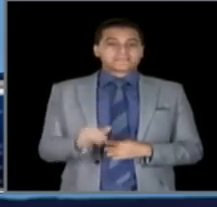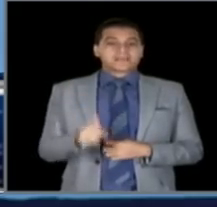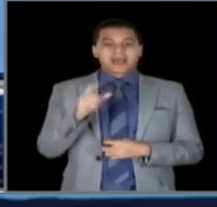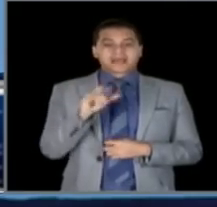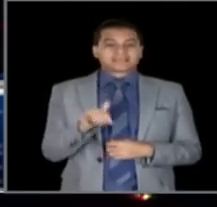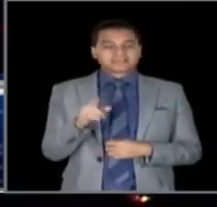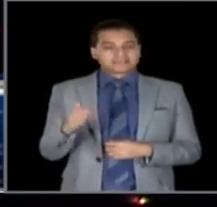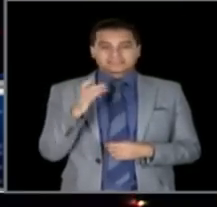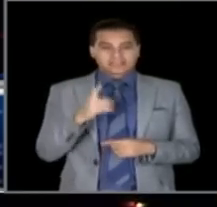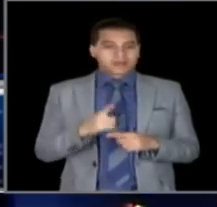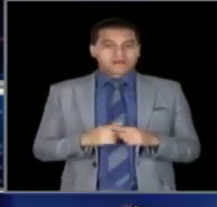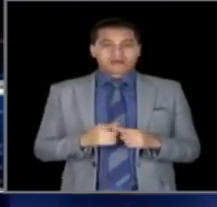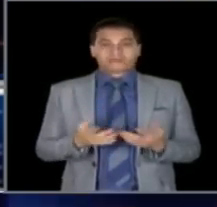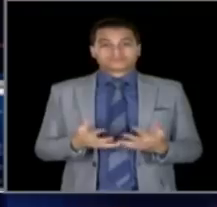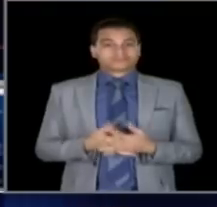خاطئة.